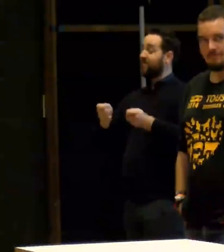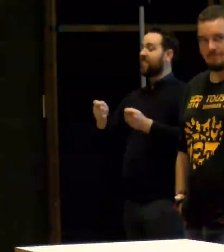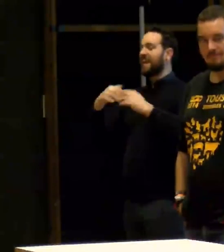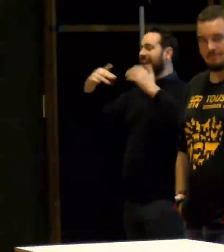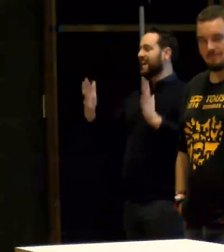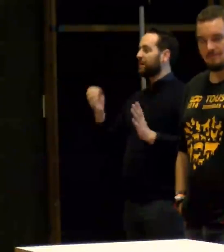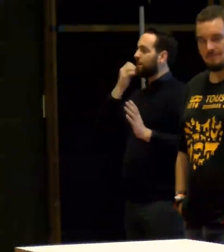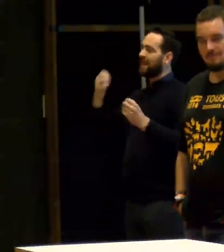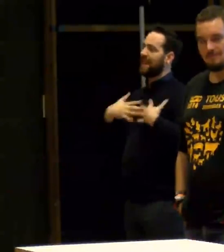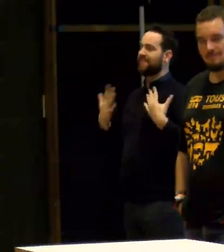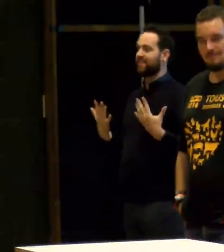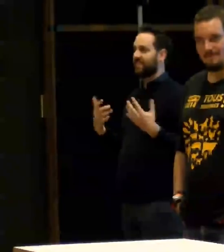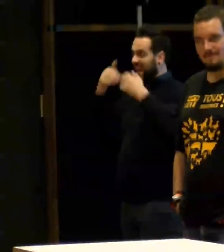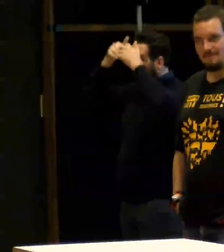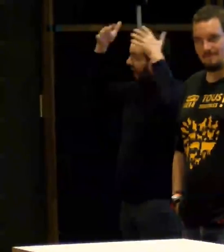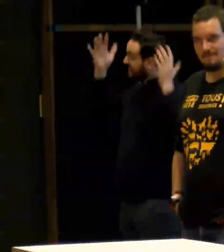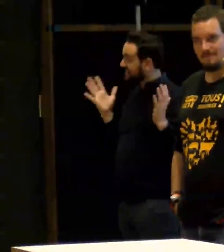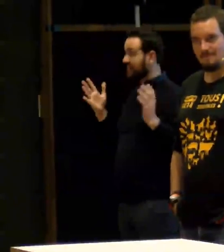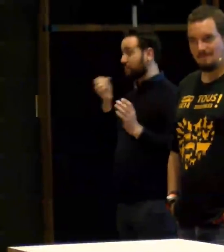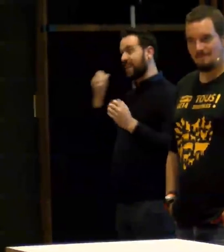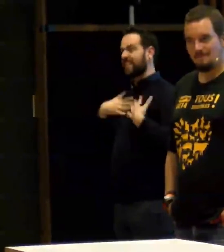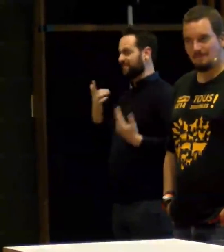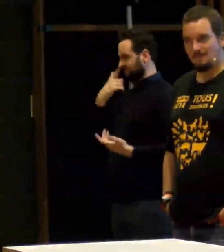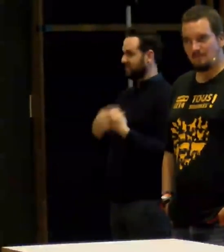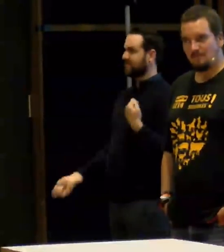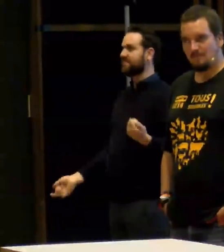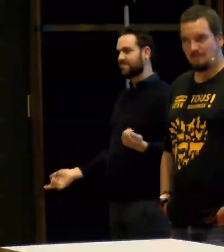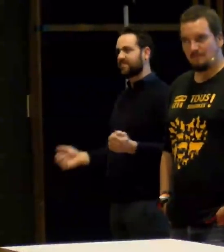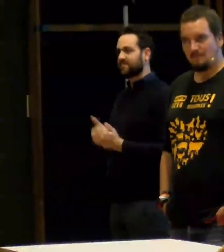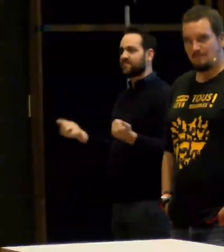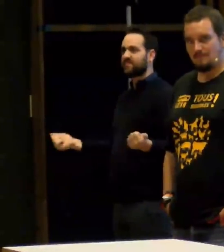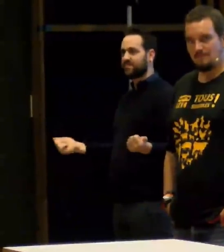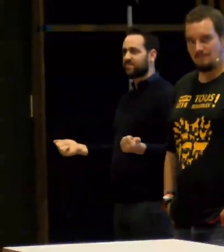Voilà, donc quand on nous parle de bien-être animal, en fait, on est déjà en train d'essayer de nous tromper